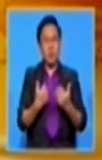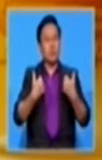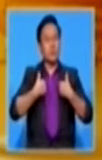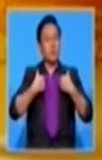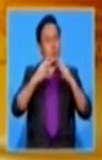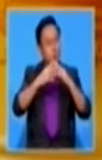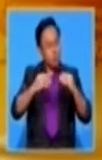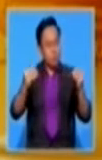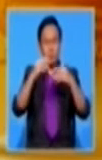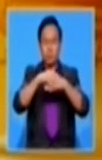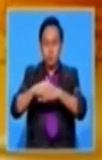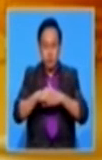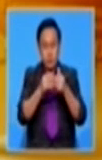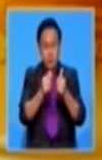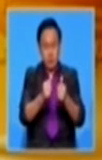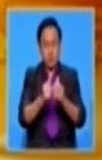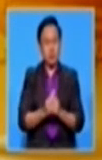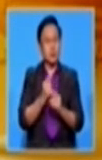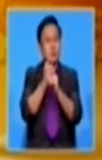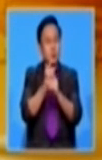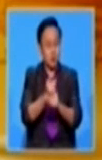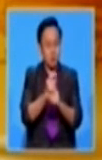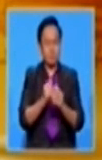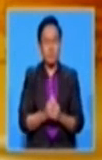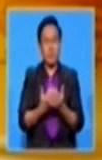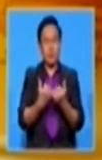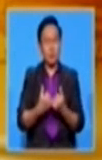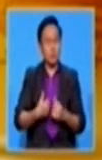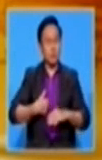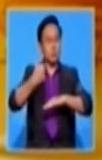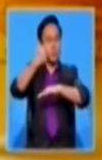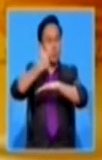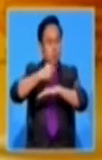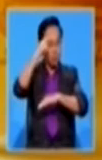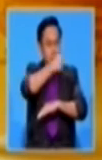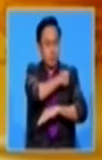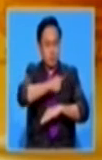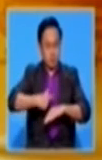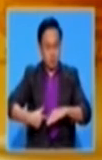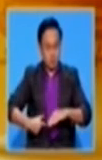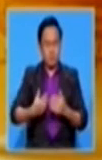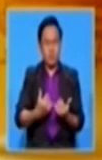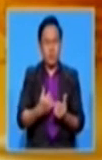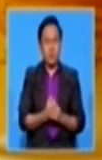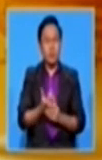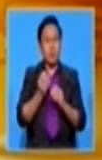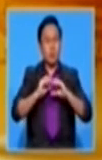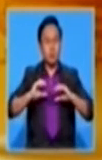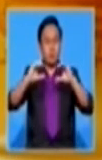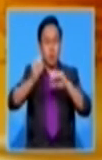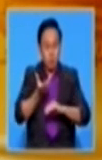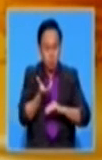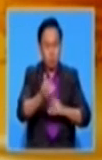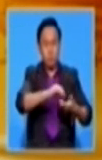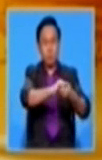กับประเทศเสริมสร้างความรักความสามัคคีให้คนในชาตินะครับเพื่อที่จะช่วยกันป้องกันสร้างสรรค์พัฒนาบ้านเมืองให้ส